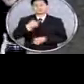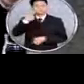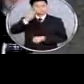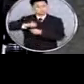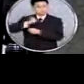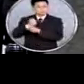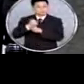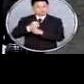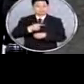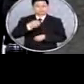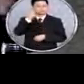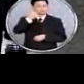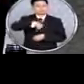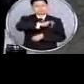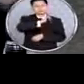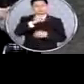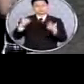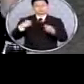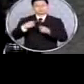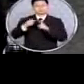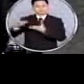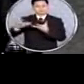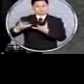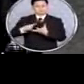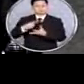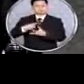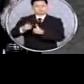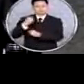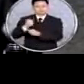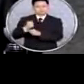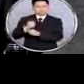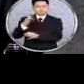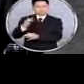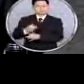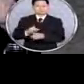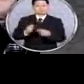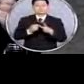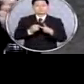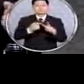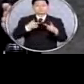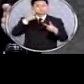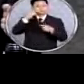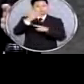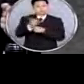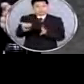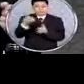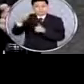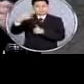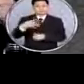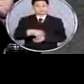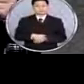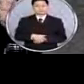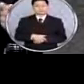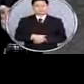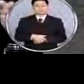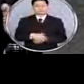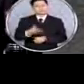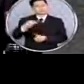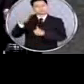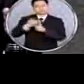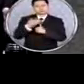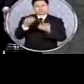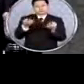我姐姐走了，他还是把公事放在第一。我父亲临终的时候告诉我说，他没有给我